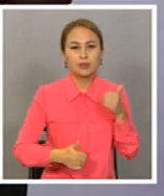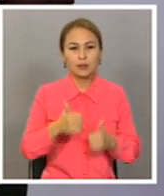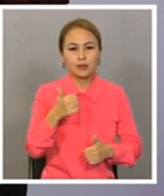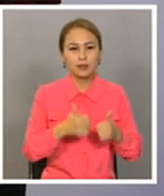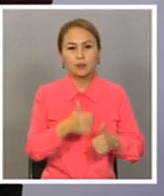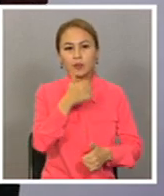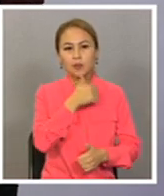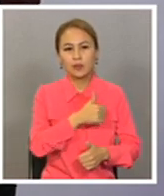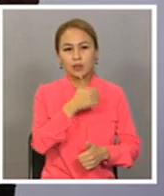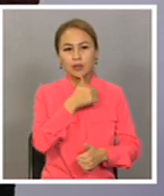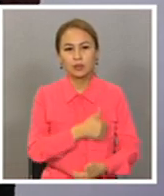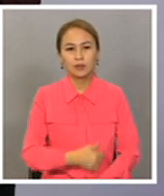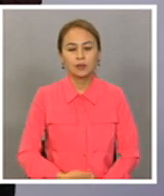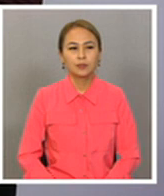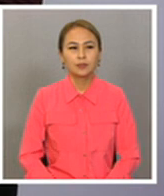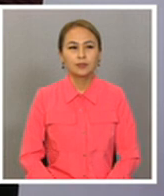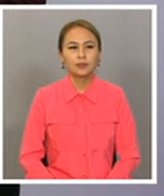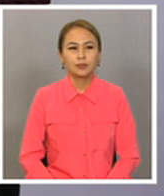көрейік.